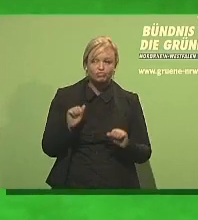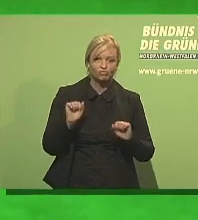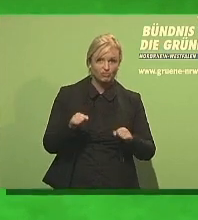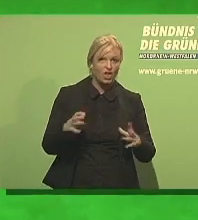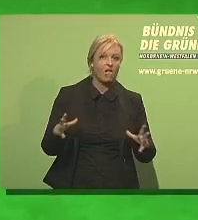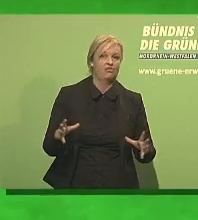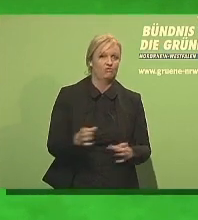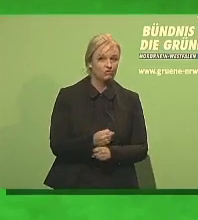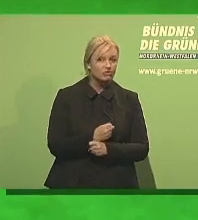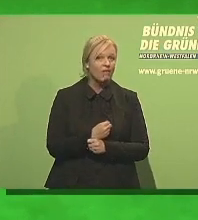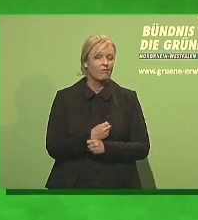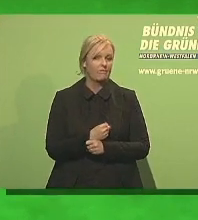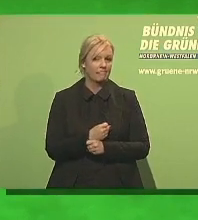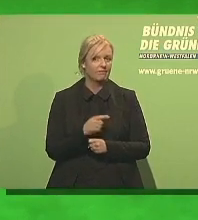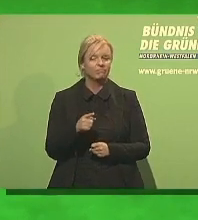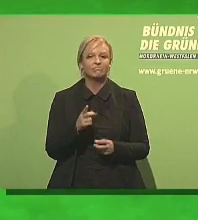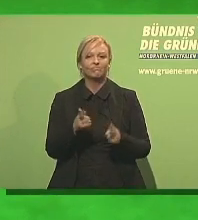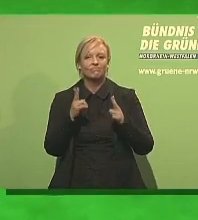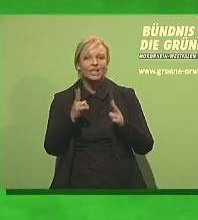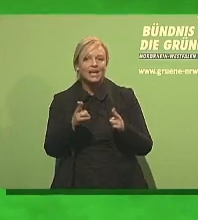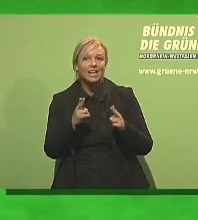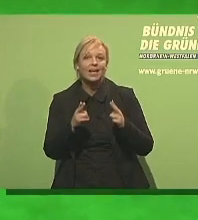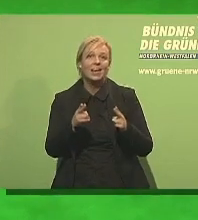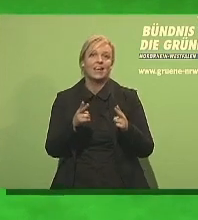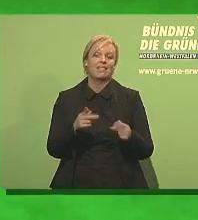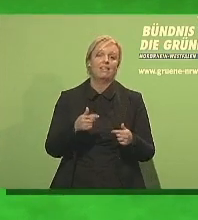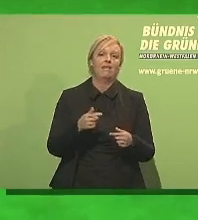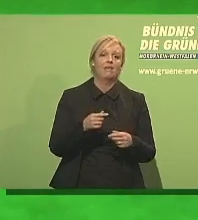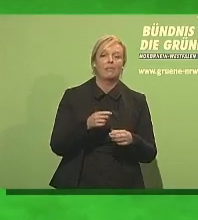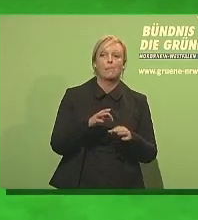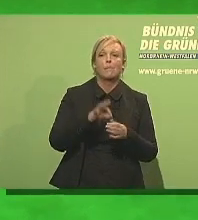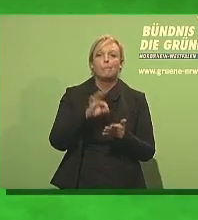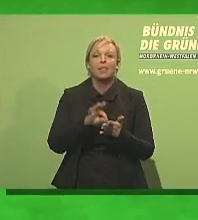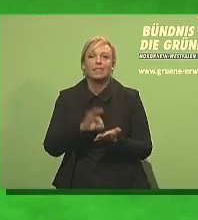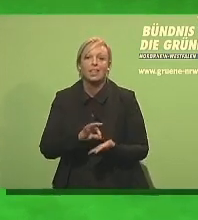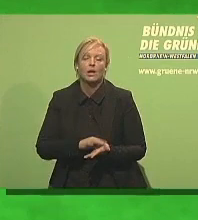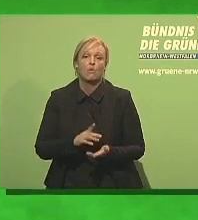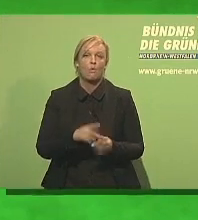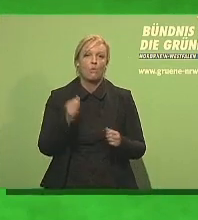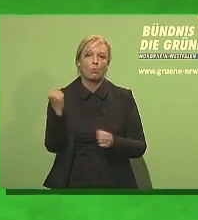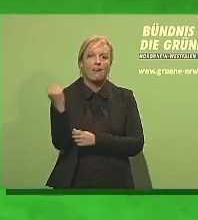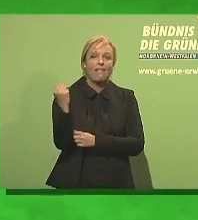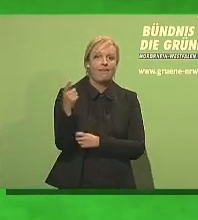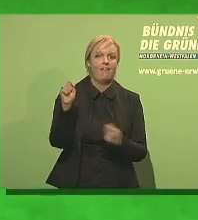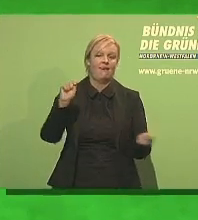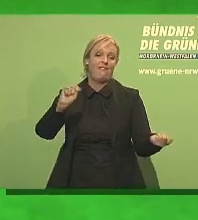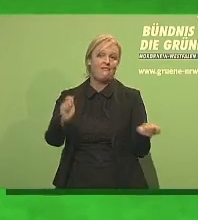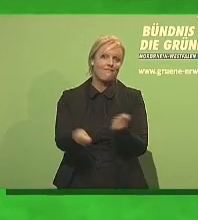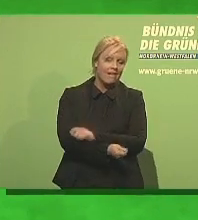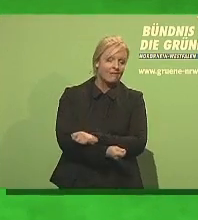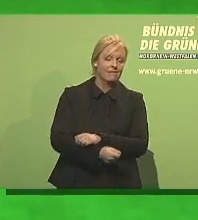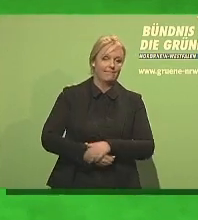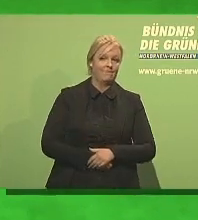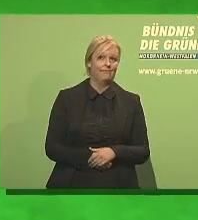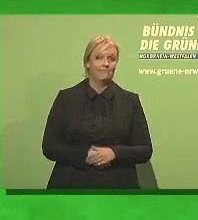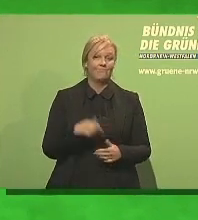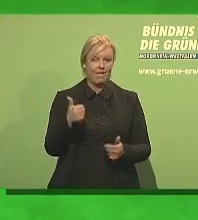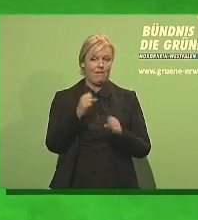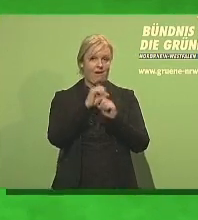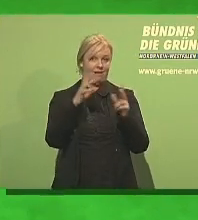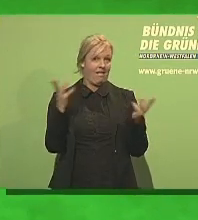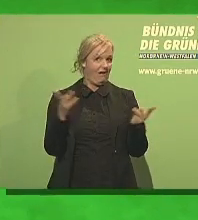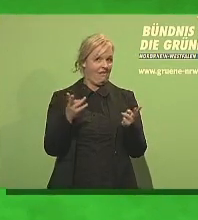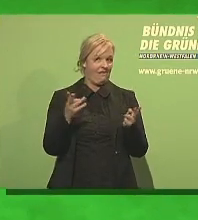kann es uns gelingen, die richtigen Rahmenbedingungen für die Energiewende zu setzen. Aber eines ist auch klar. Am Ende sind es